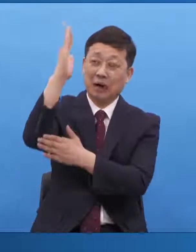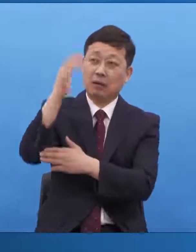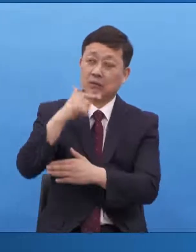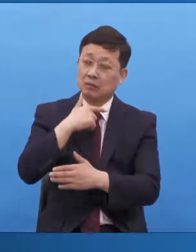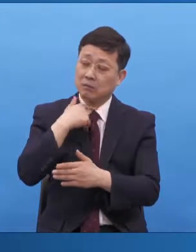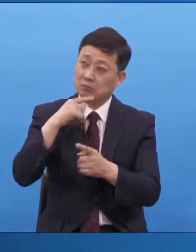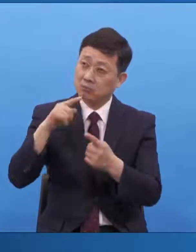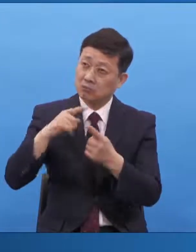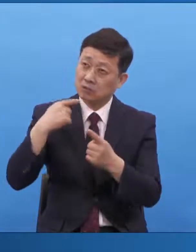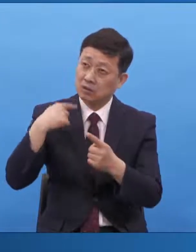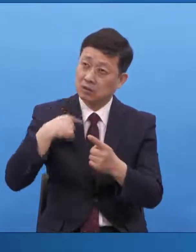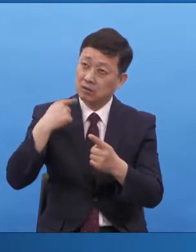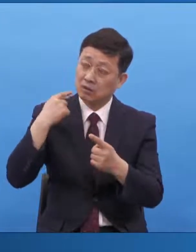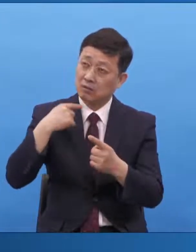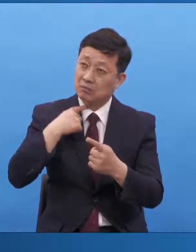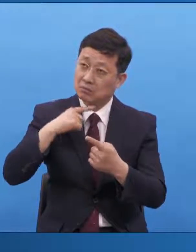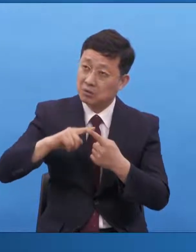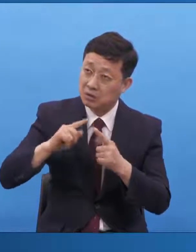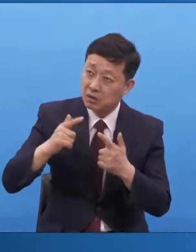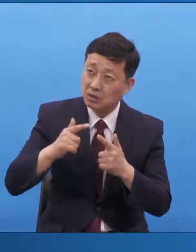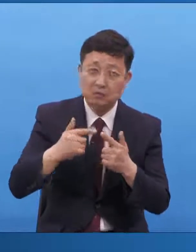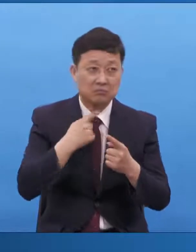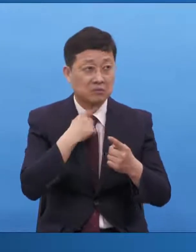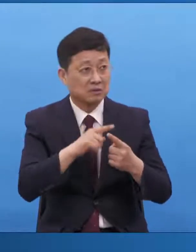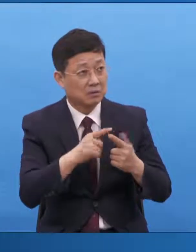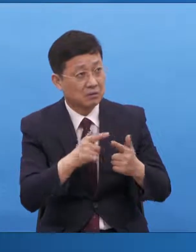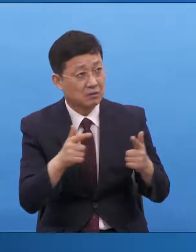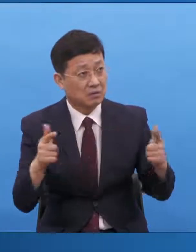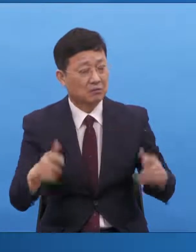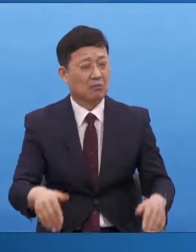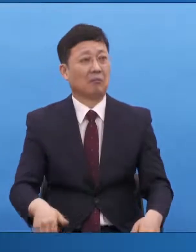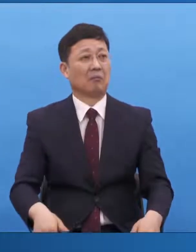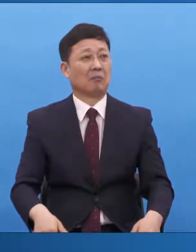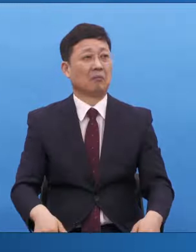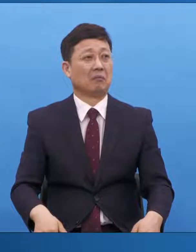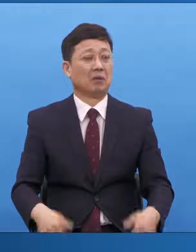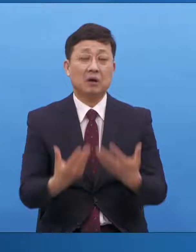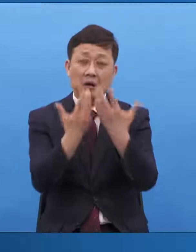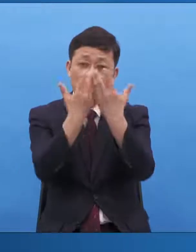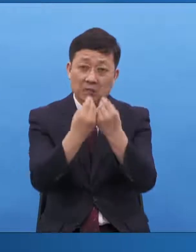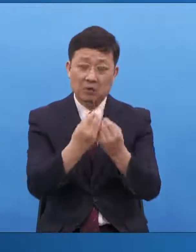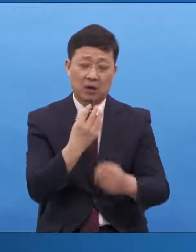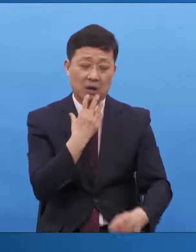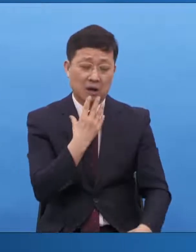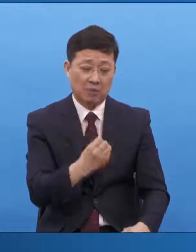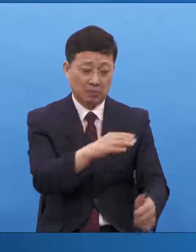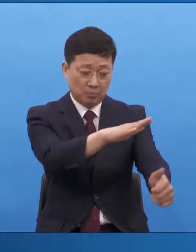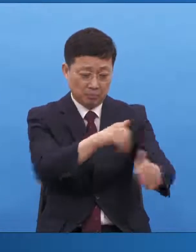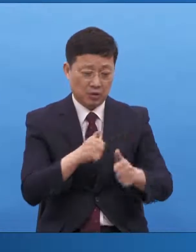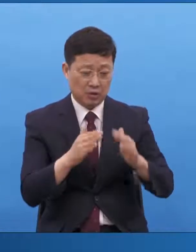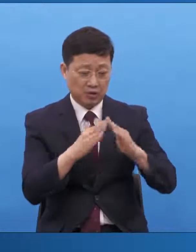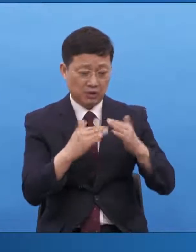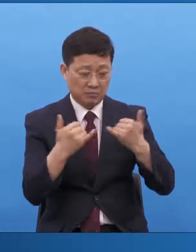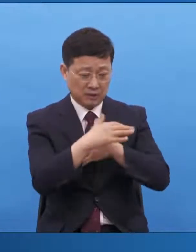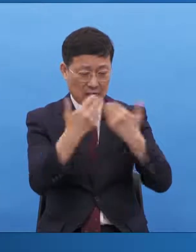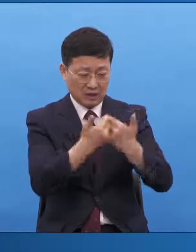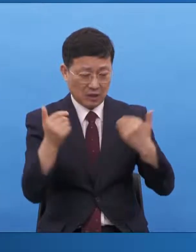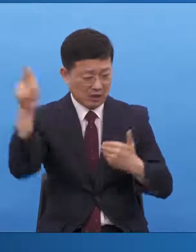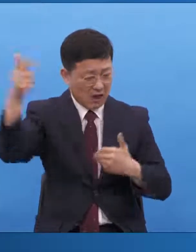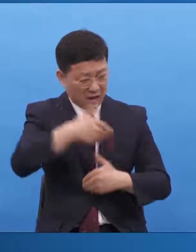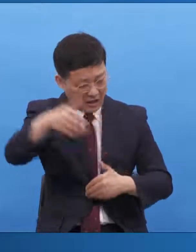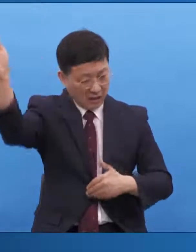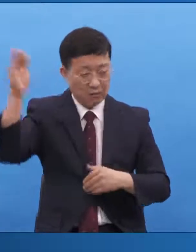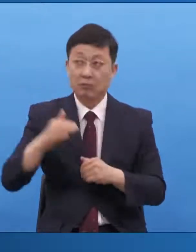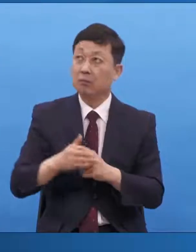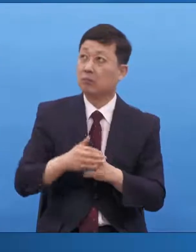you. 갈자, 네 집, 친척 다 버리고 나가. 어디가 맞는 말입니까? Chaldea, your kindred, your homeland, leave all of